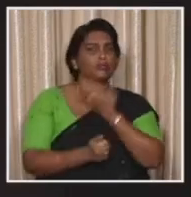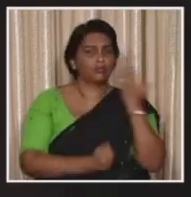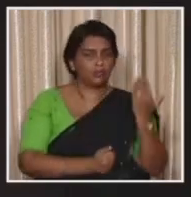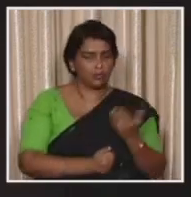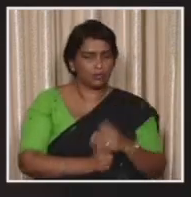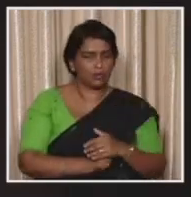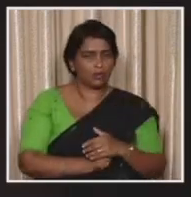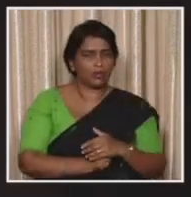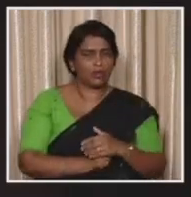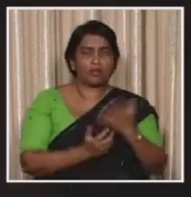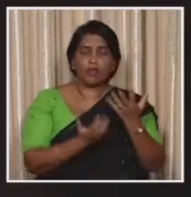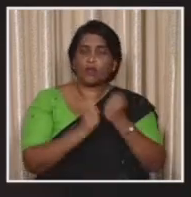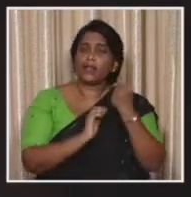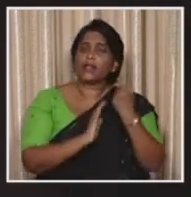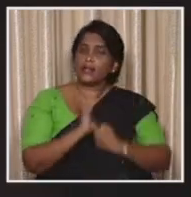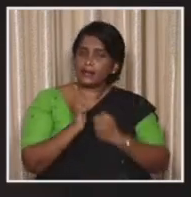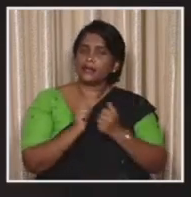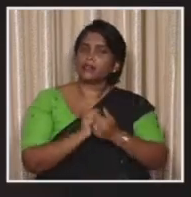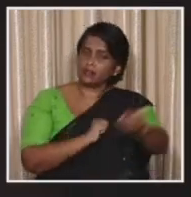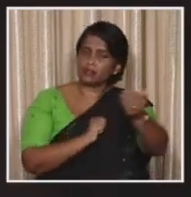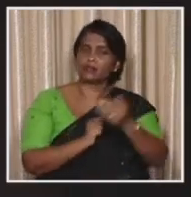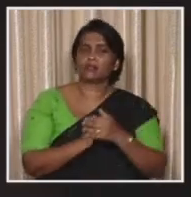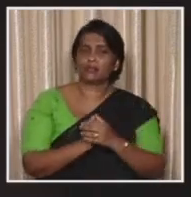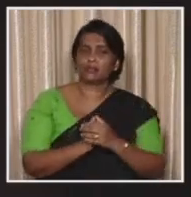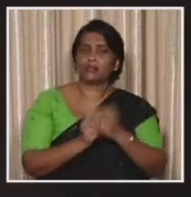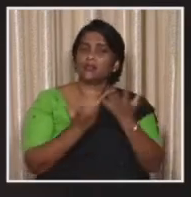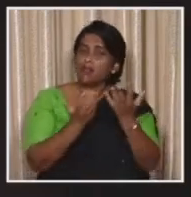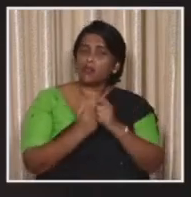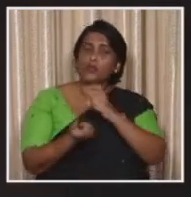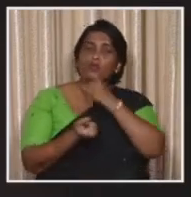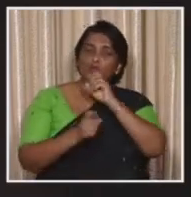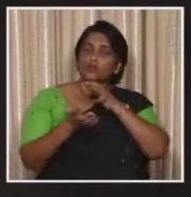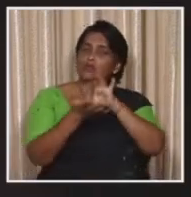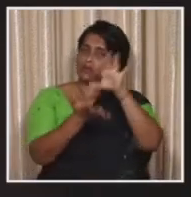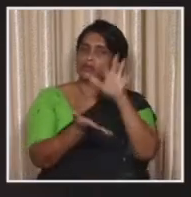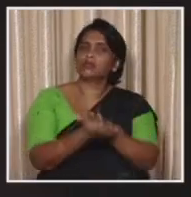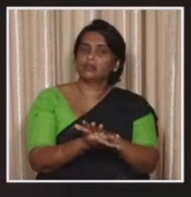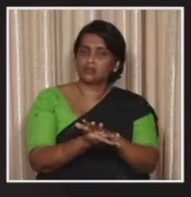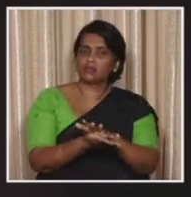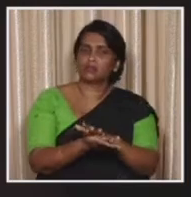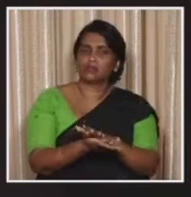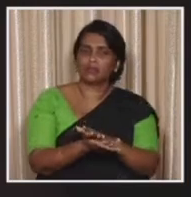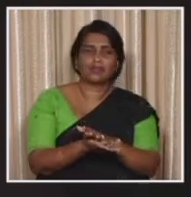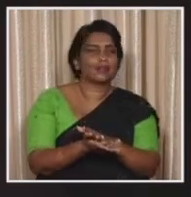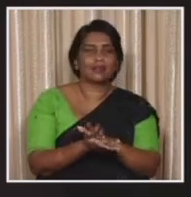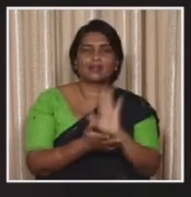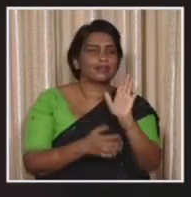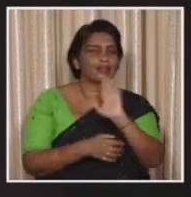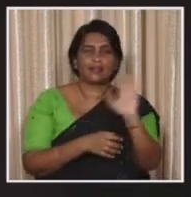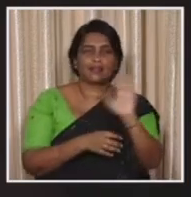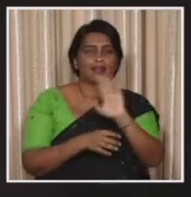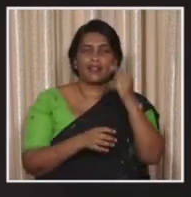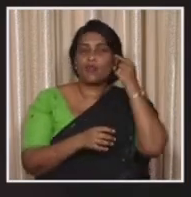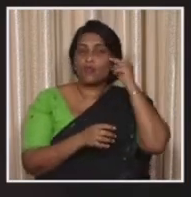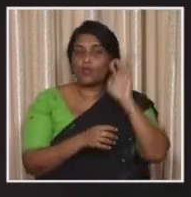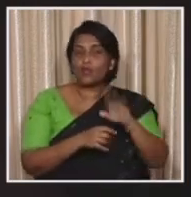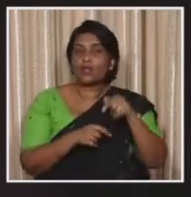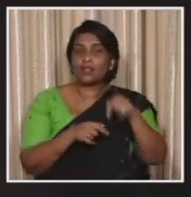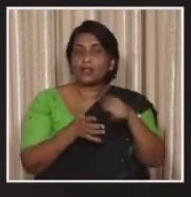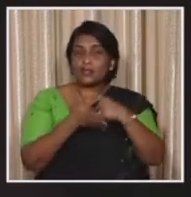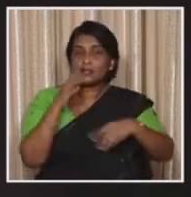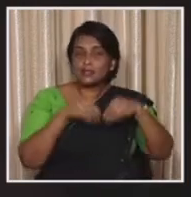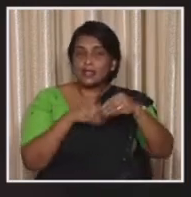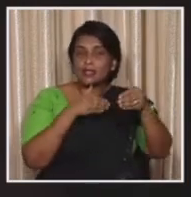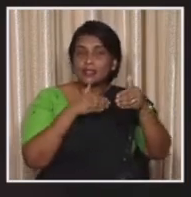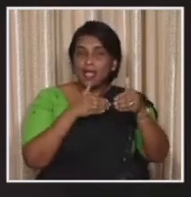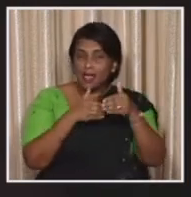අවශ්‍ය නීතිමය ක්‍රියාමාර්ග ගන්නකො. අවශ්‍ය නඩු බවරන්නකො. නෑ ඒක නෙමෙයි මේ කරන්නේ දැන් ඡන්දයක්